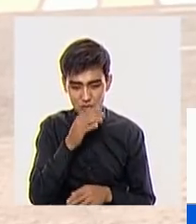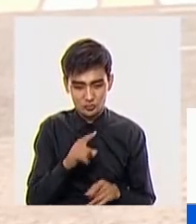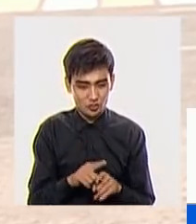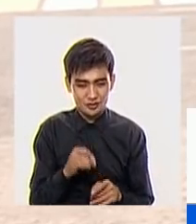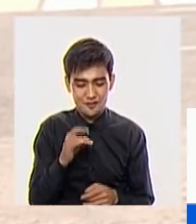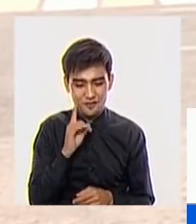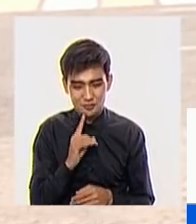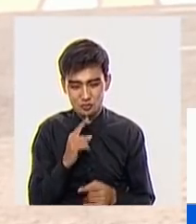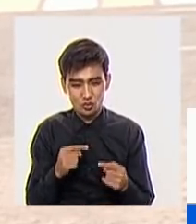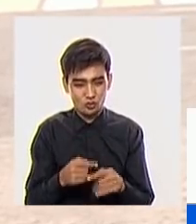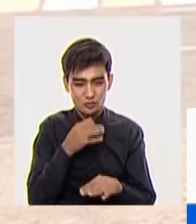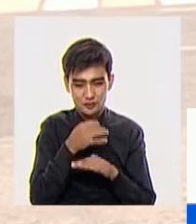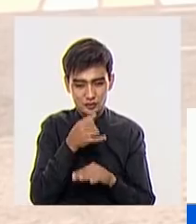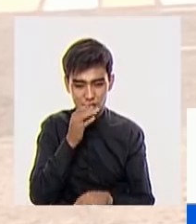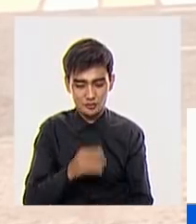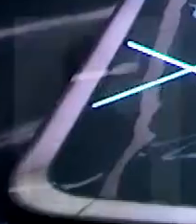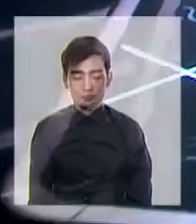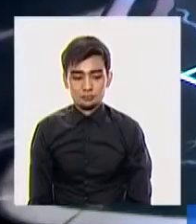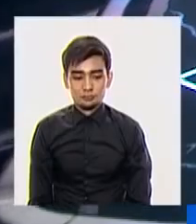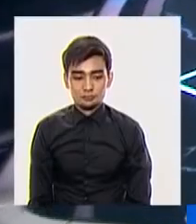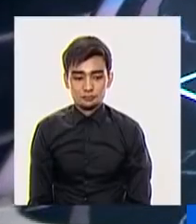прогноз дать пока тоже не можем.